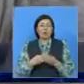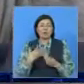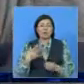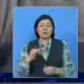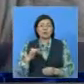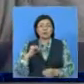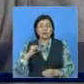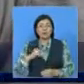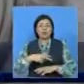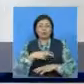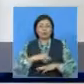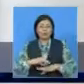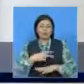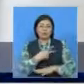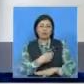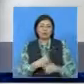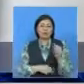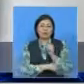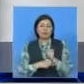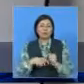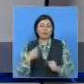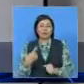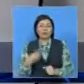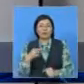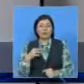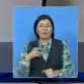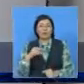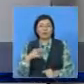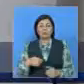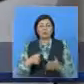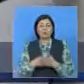организовать проведение прививок работников первым компонентом, а до